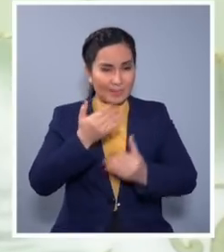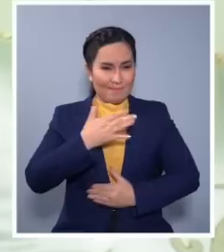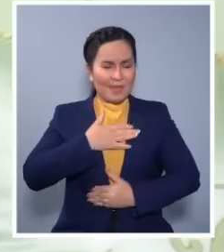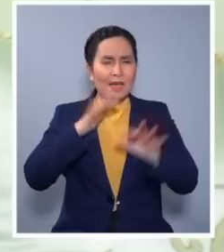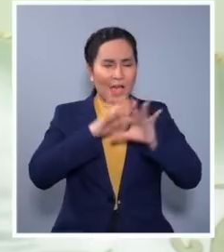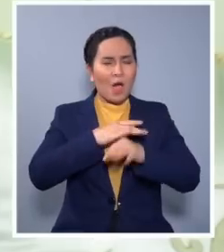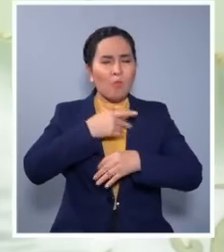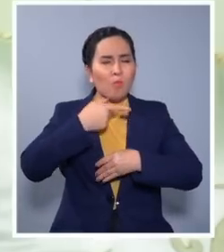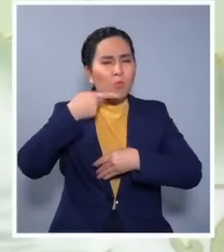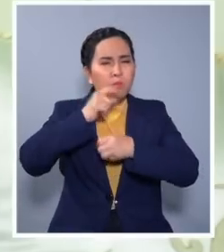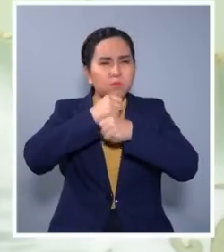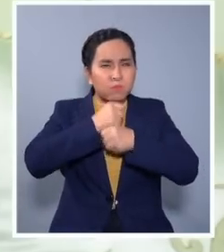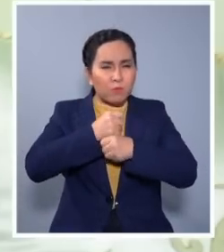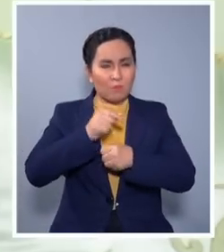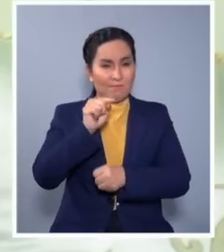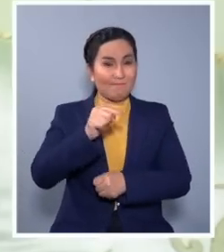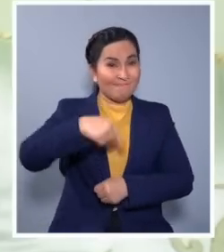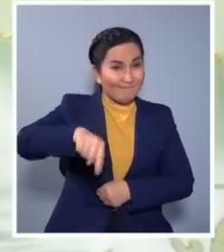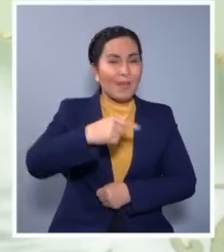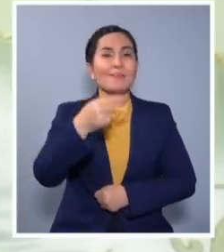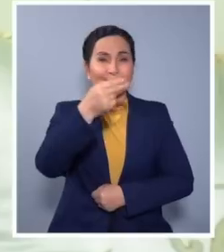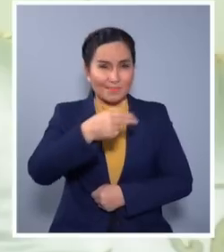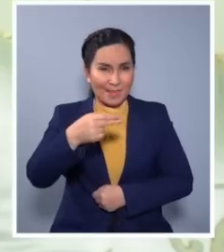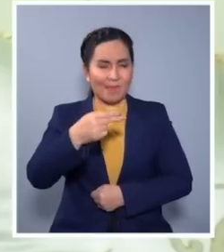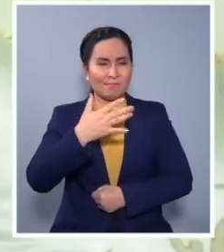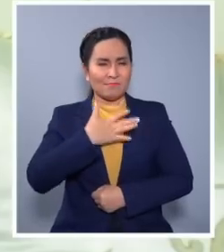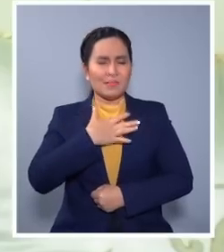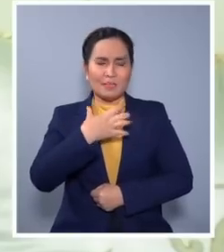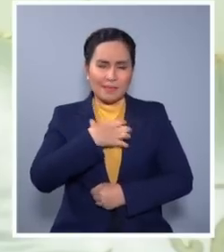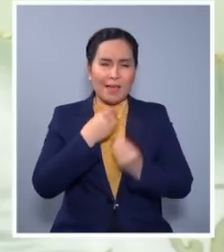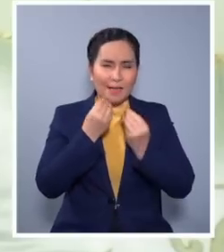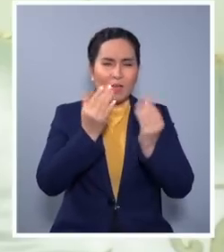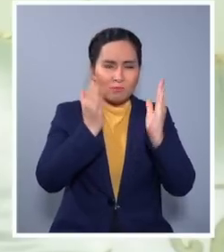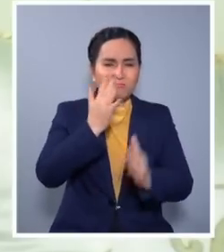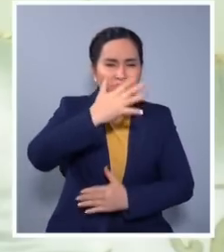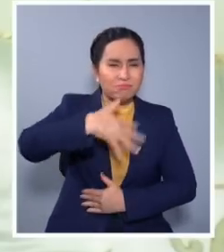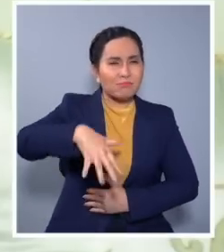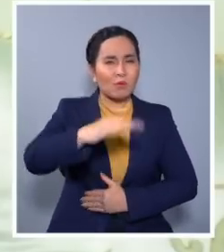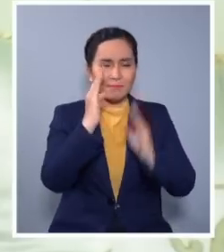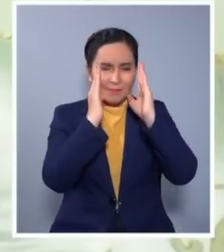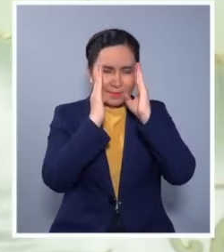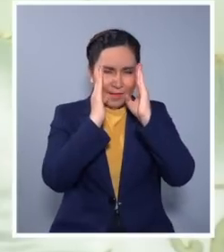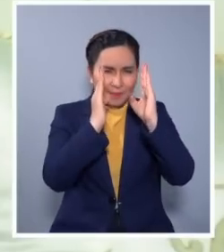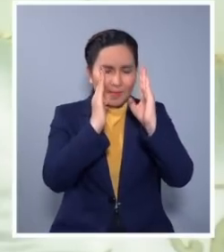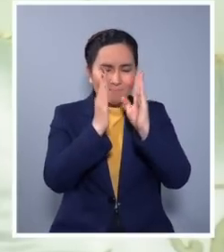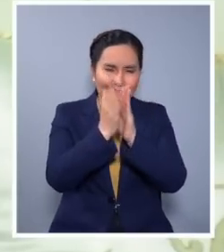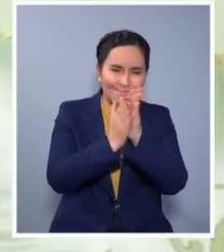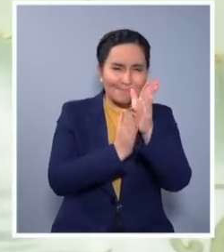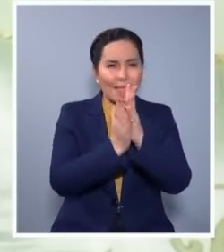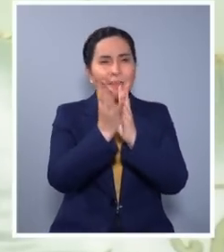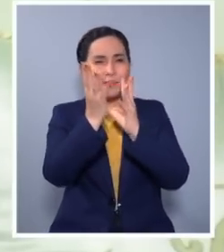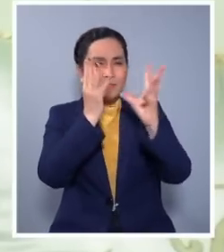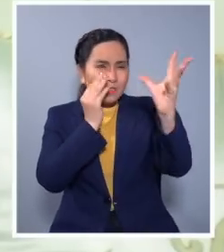ริงๆอยากให้ทุกคนตั้งอกตั้งใจที่จะเรียนรู้คำว่